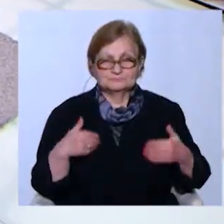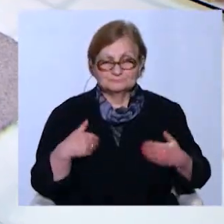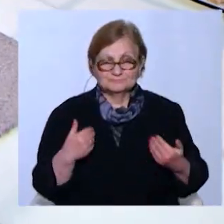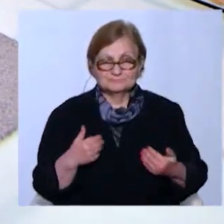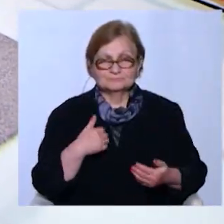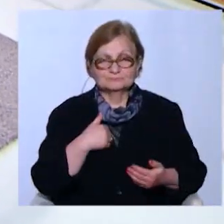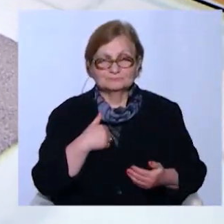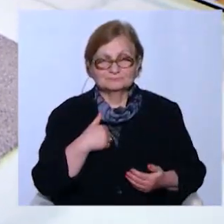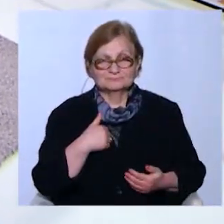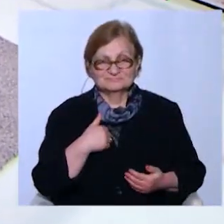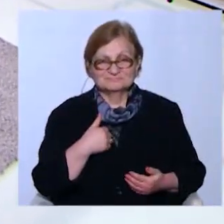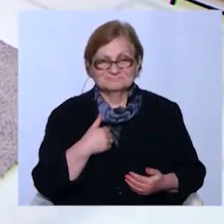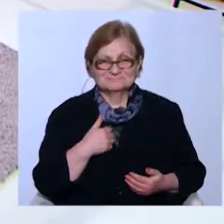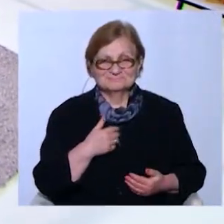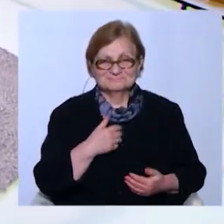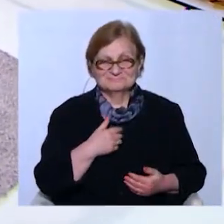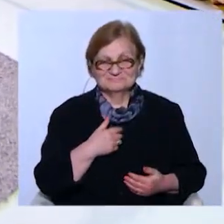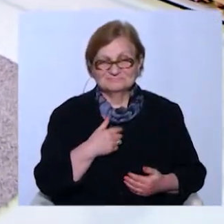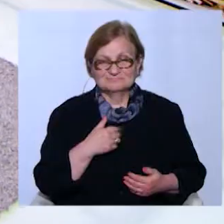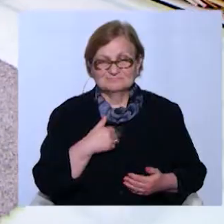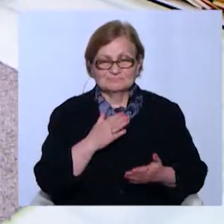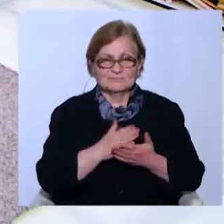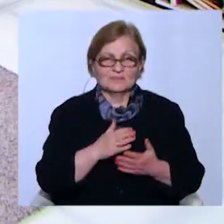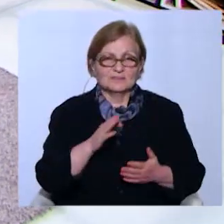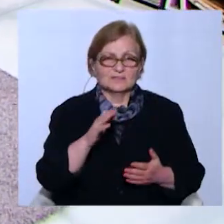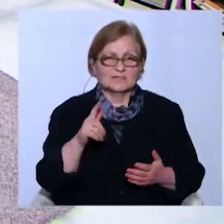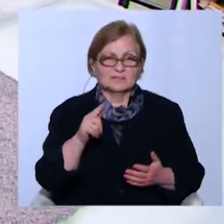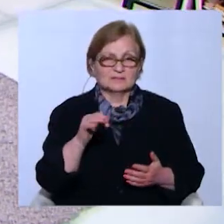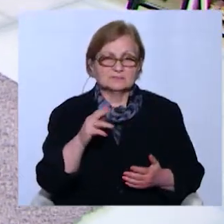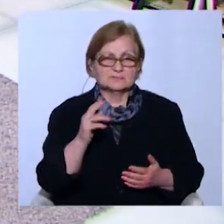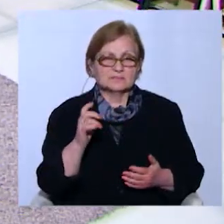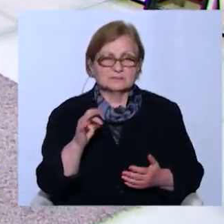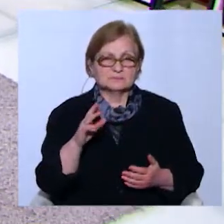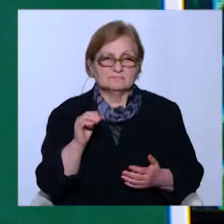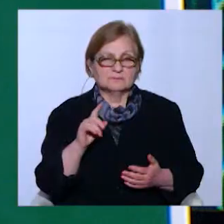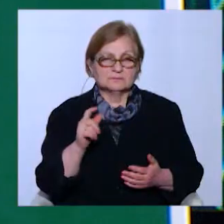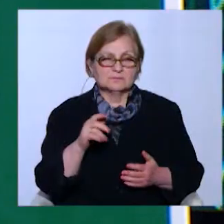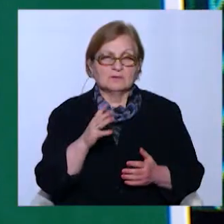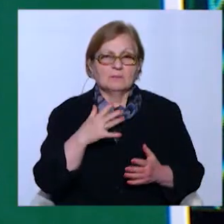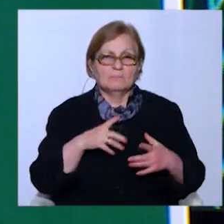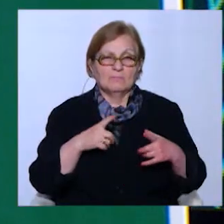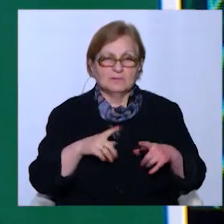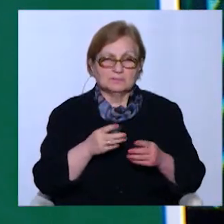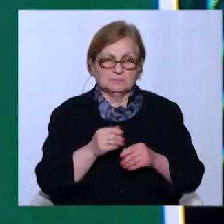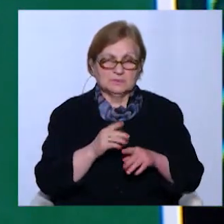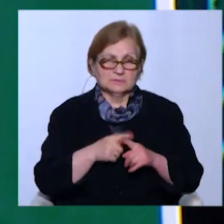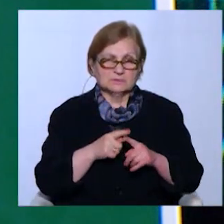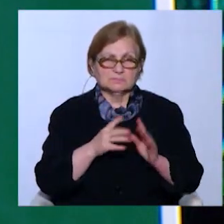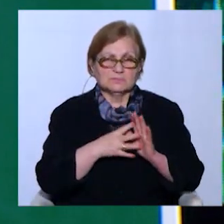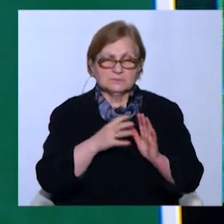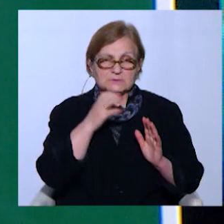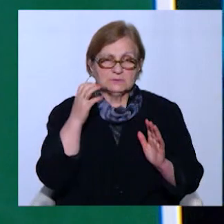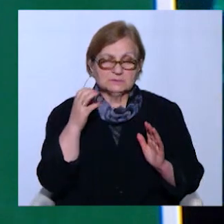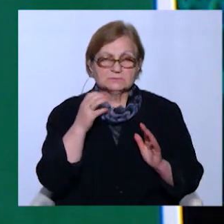მოგესალმებით. მიხარია თქვენი ნახვა. მე ვარ ქეთი, ცერცვაძე, მათემატიკის მეცხრე კლასის მასწავლებელი. ალბათ ხედავთ, რომ